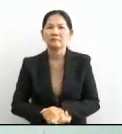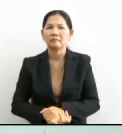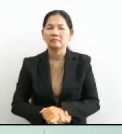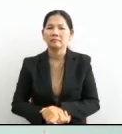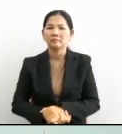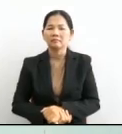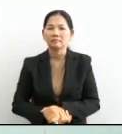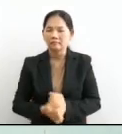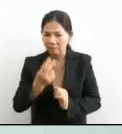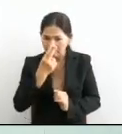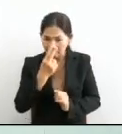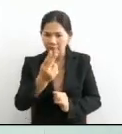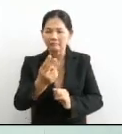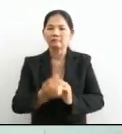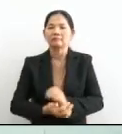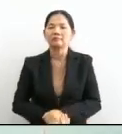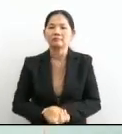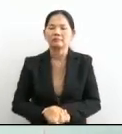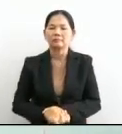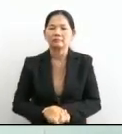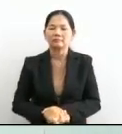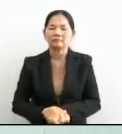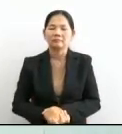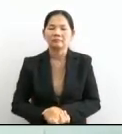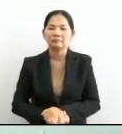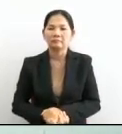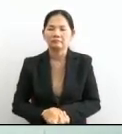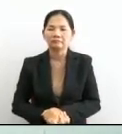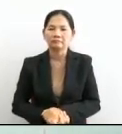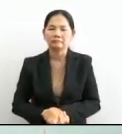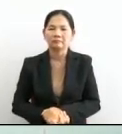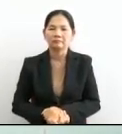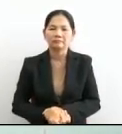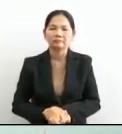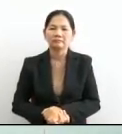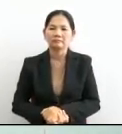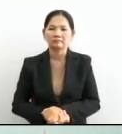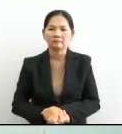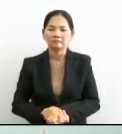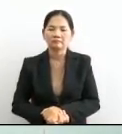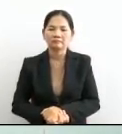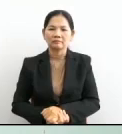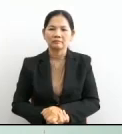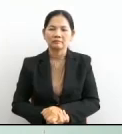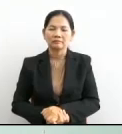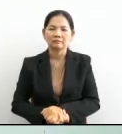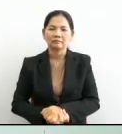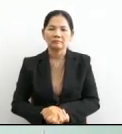chà con mời tặng khnien nà con chà ca chà